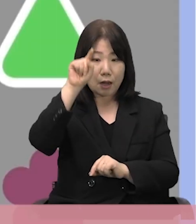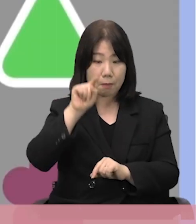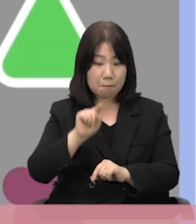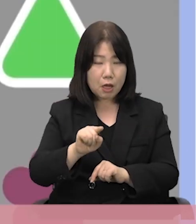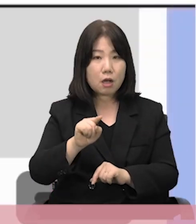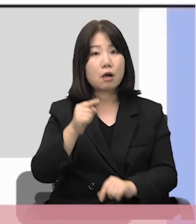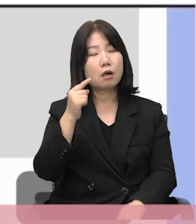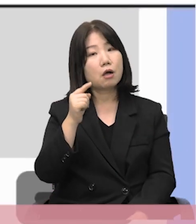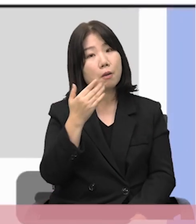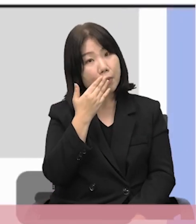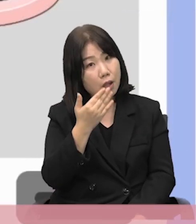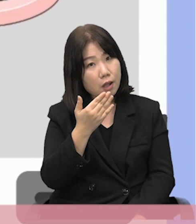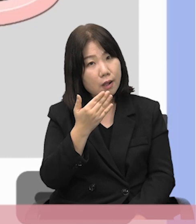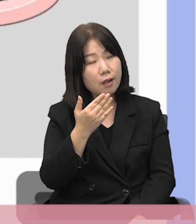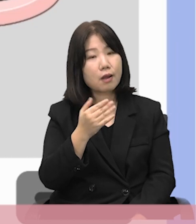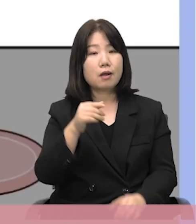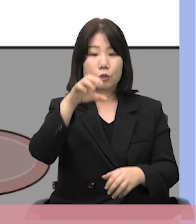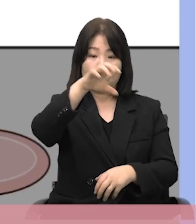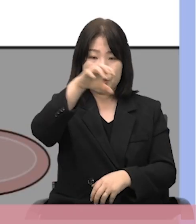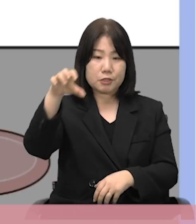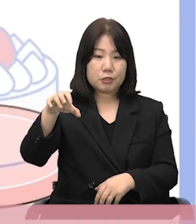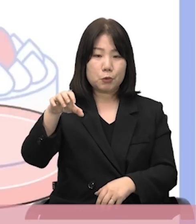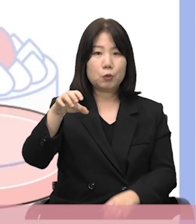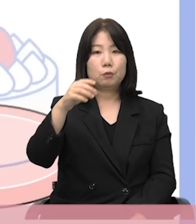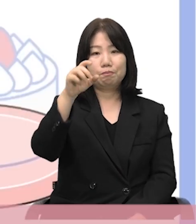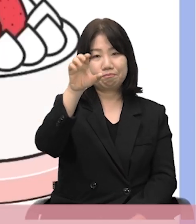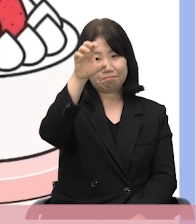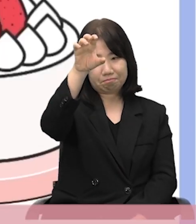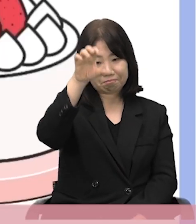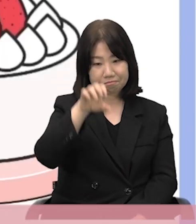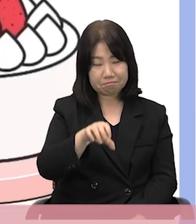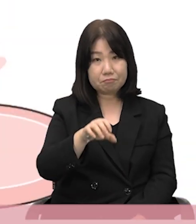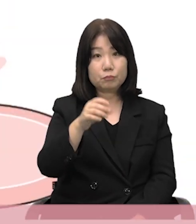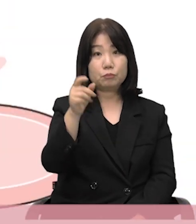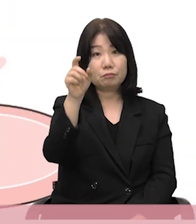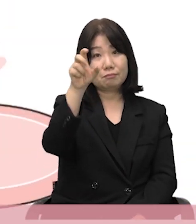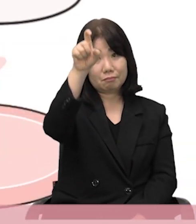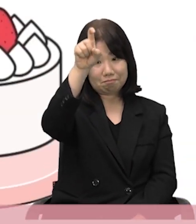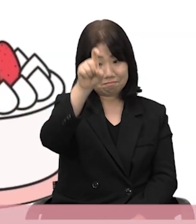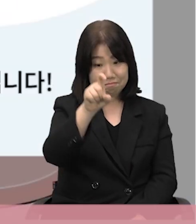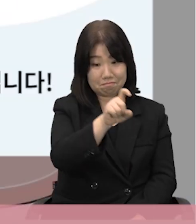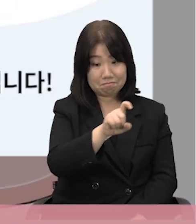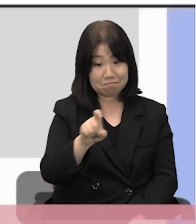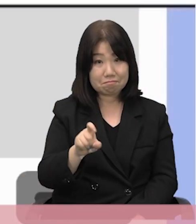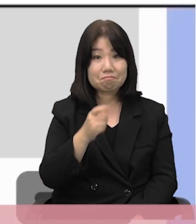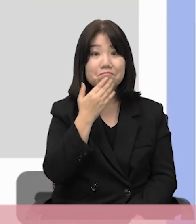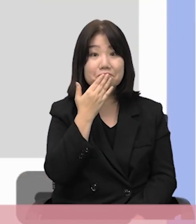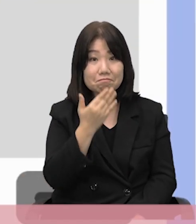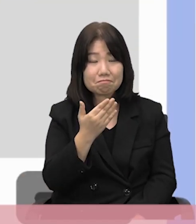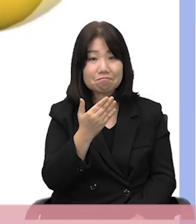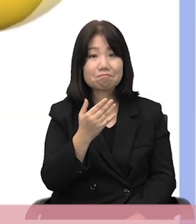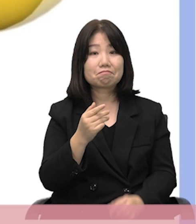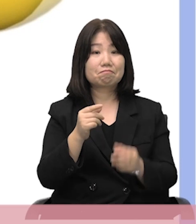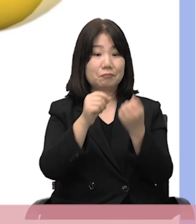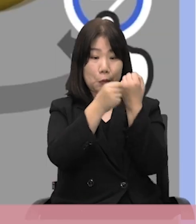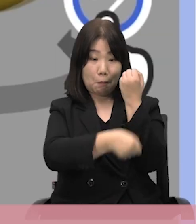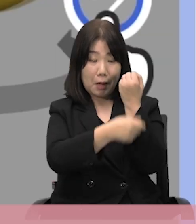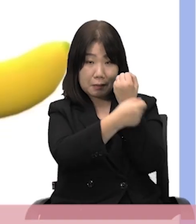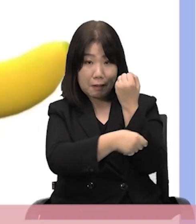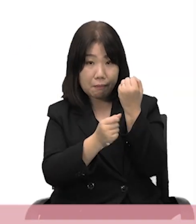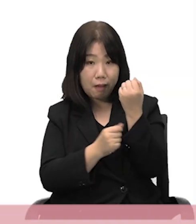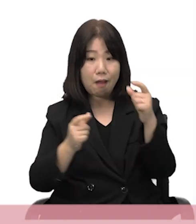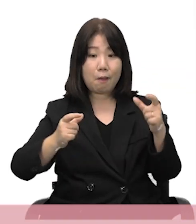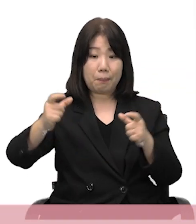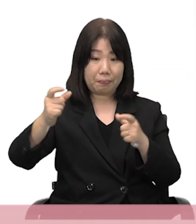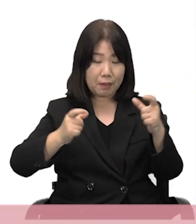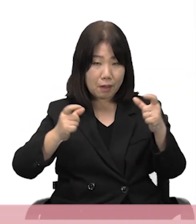수 있는지, 정해진 위치로 이동하는 위치 옮기기는 드래그를 할 수 있는지, 바나나를 그림자에 맞게